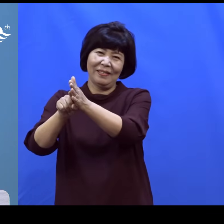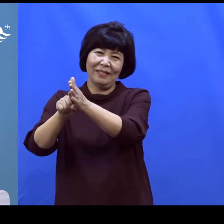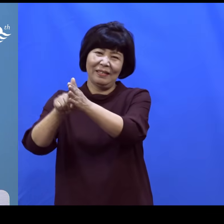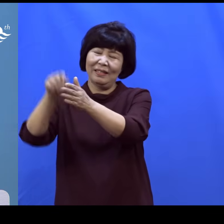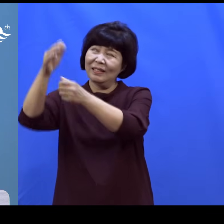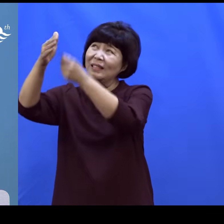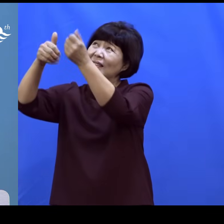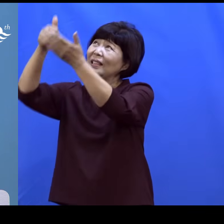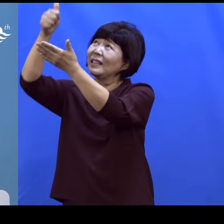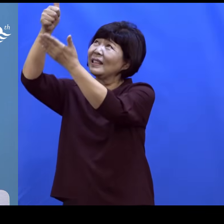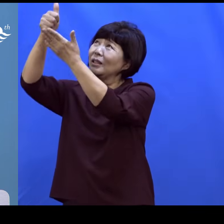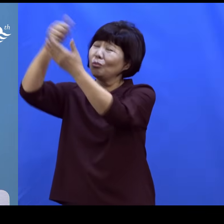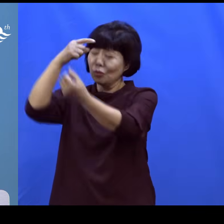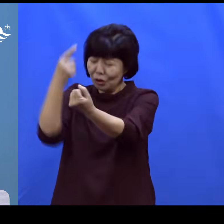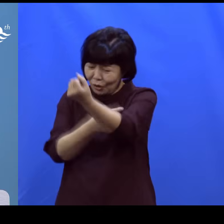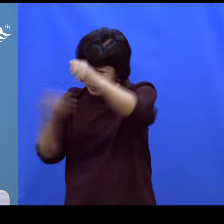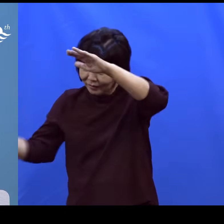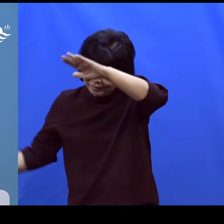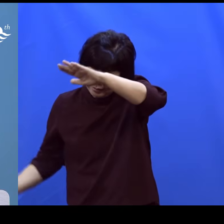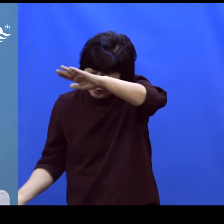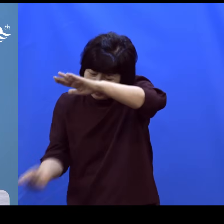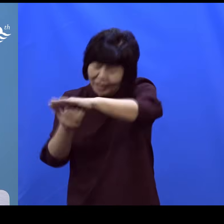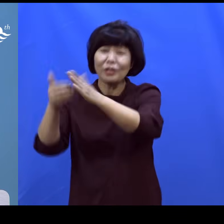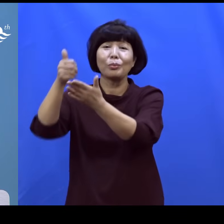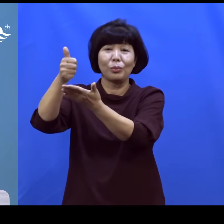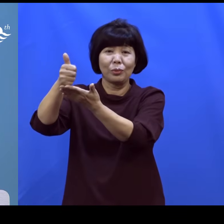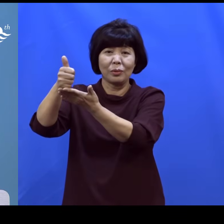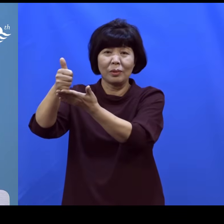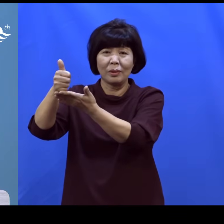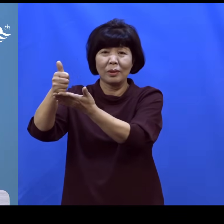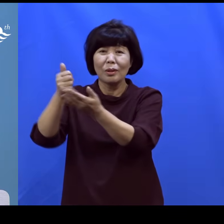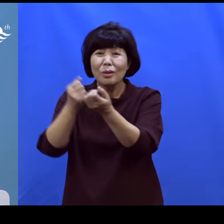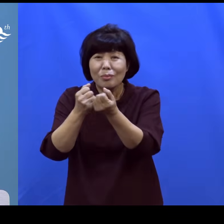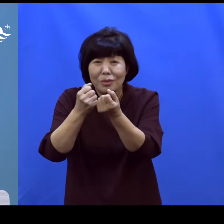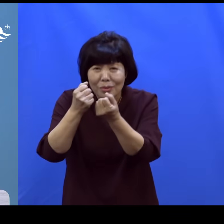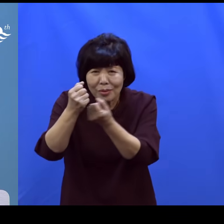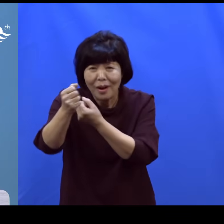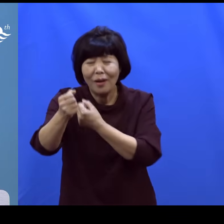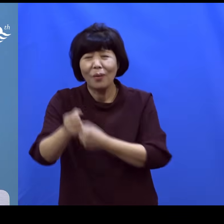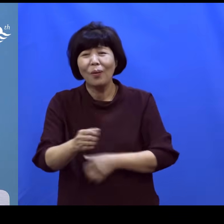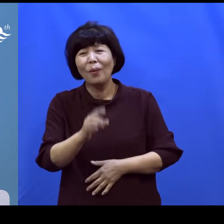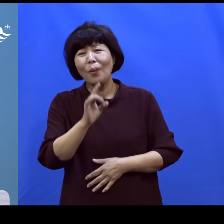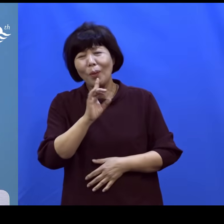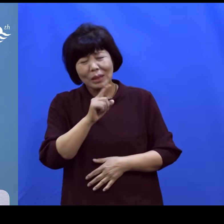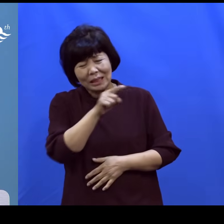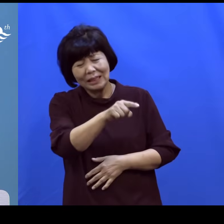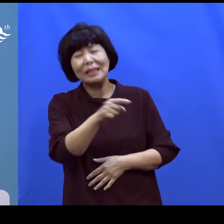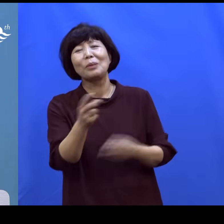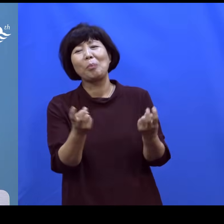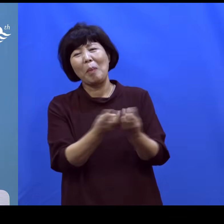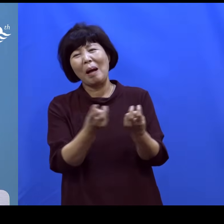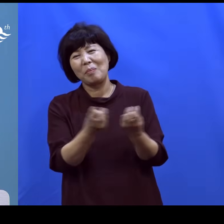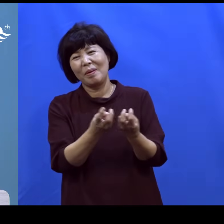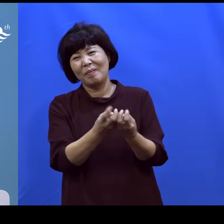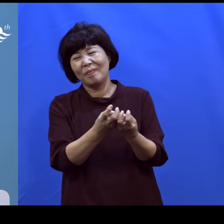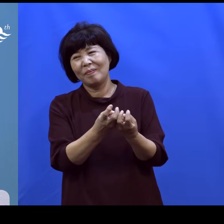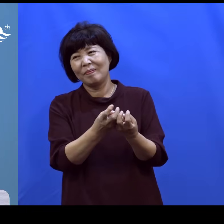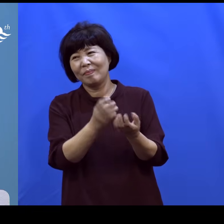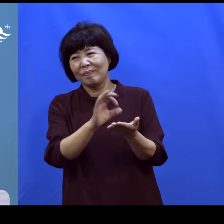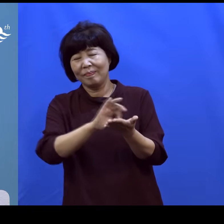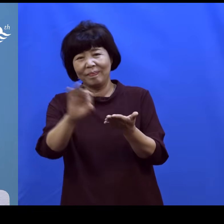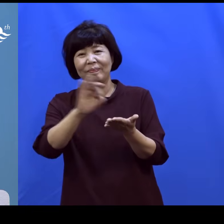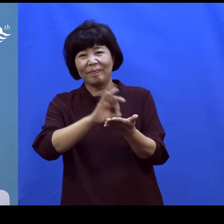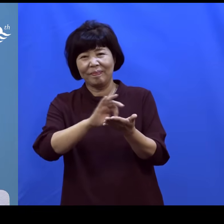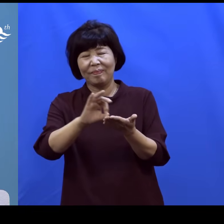하나님이 전능하신 분인데 그 방식 외에는 인류를 구원해낼 길이 없기 때문에 하나님이 인간이 되게 하신 거예요.